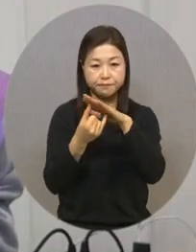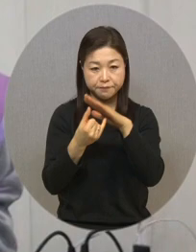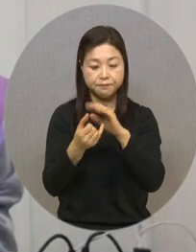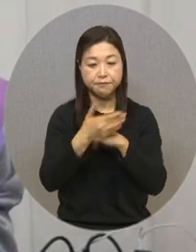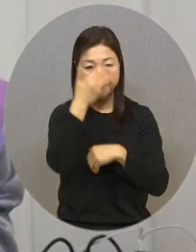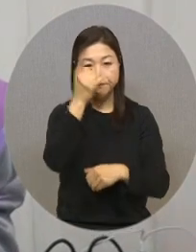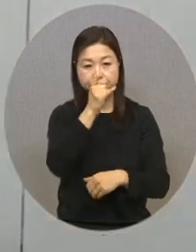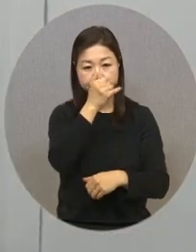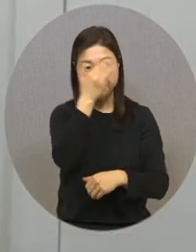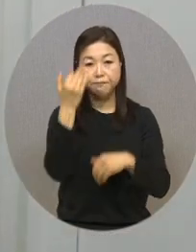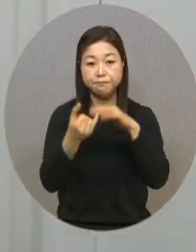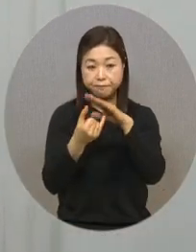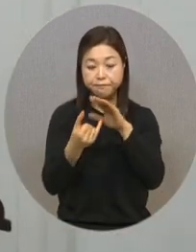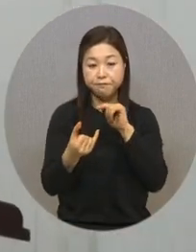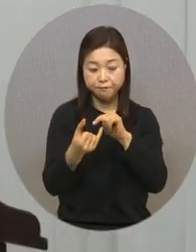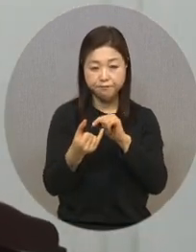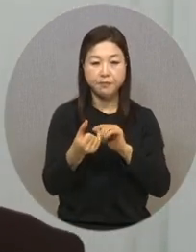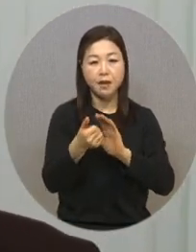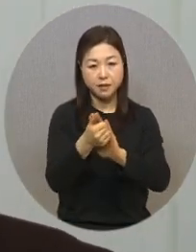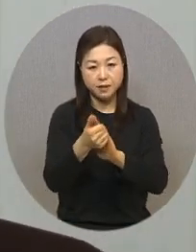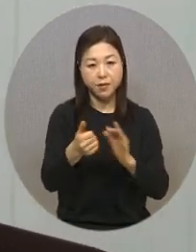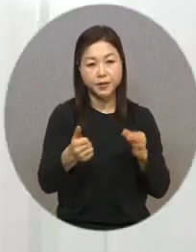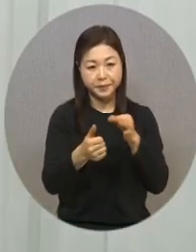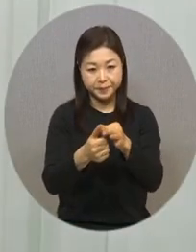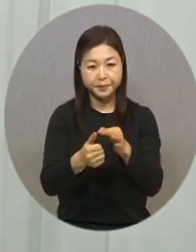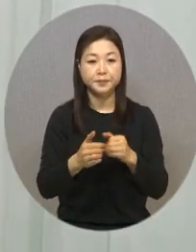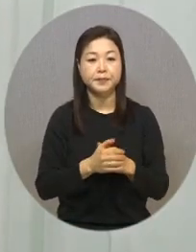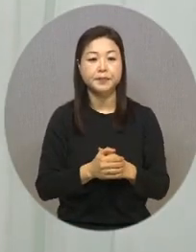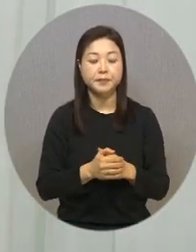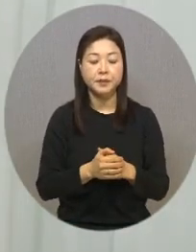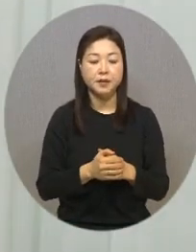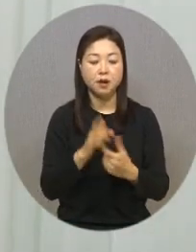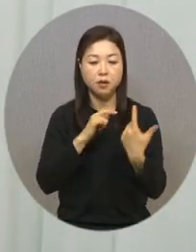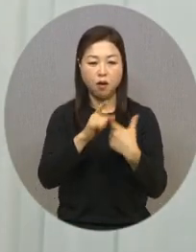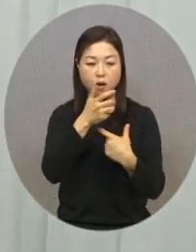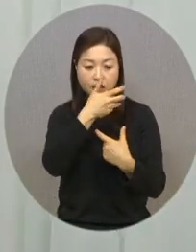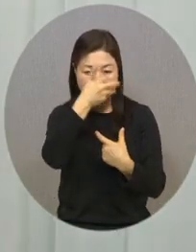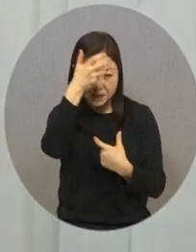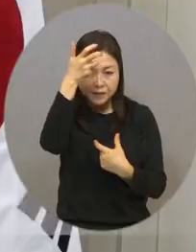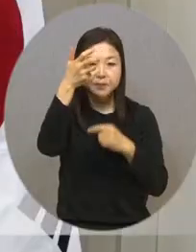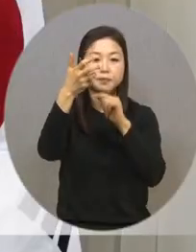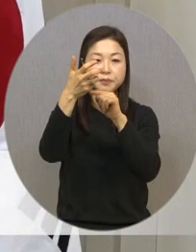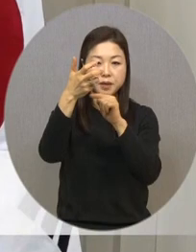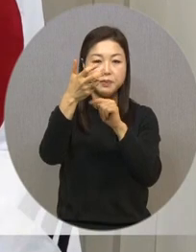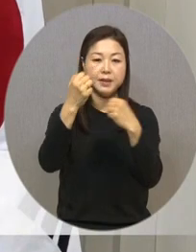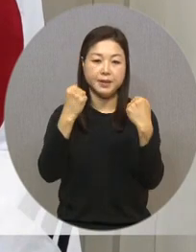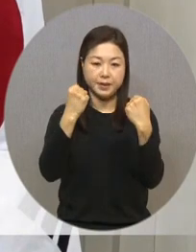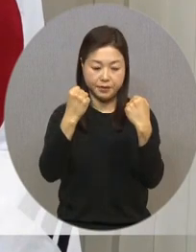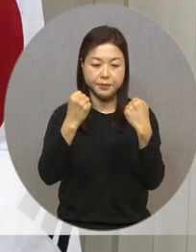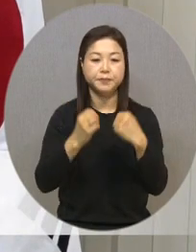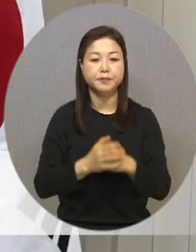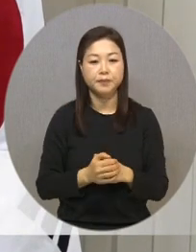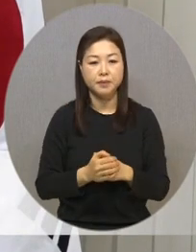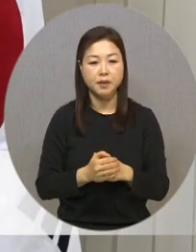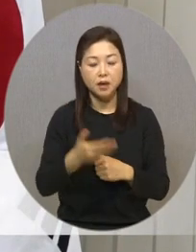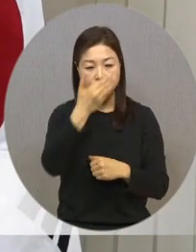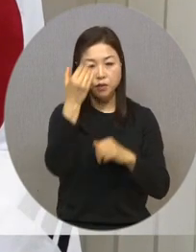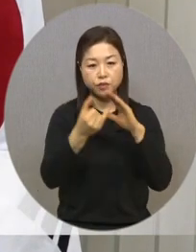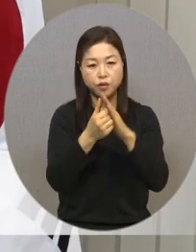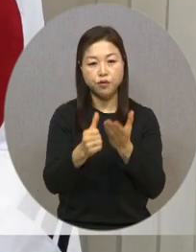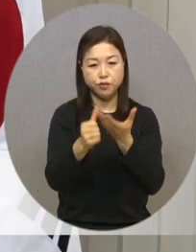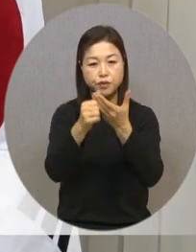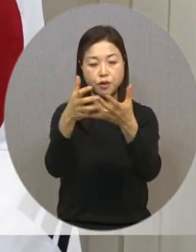꿈이 있는 청소년에게는 장학금 전달로 더 큰 꿈을 응원했습니다. 청소년 육성회를 알고 난